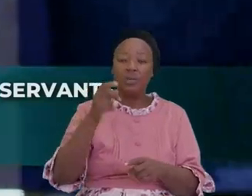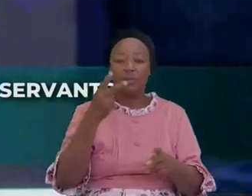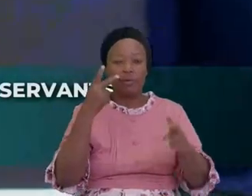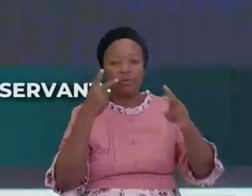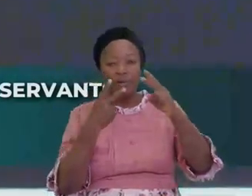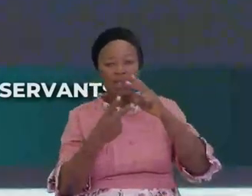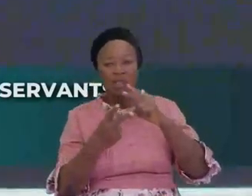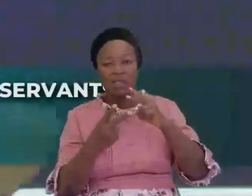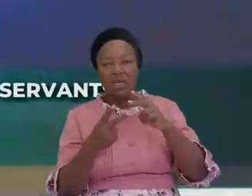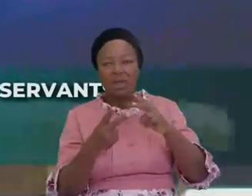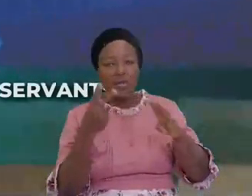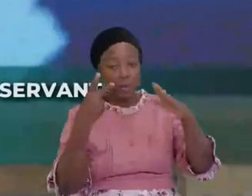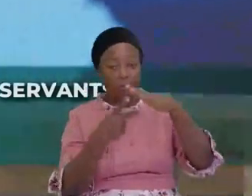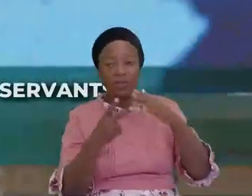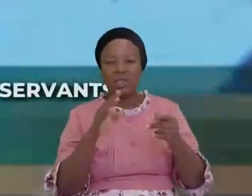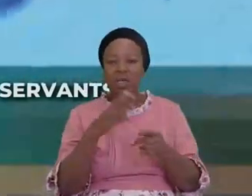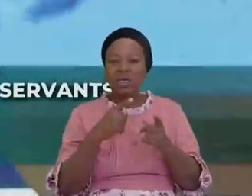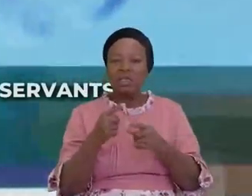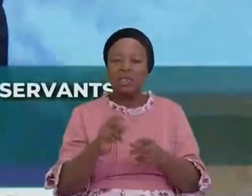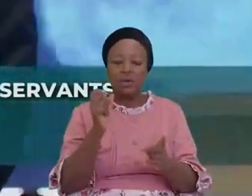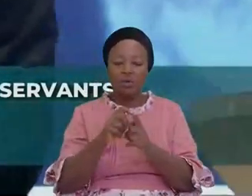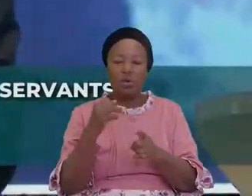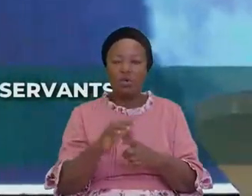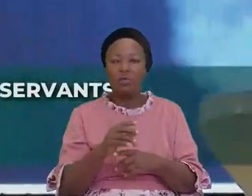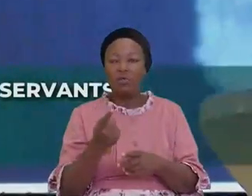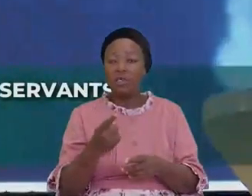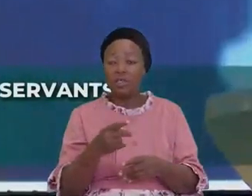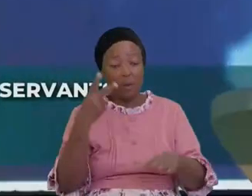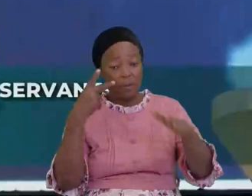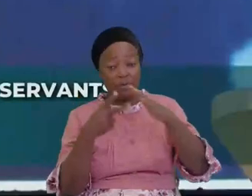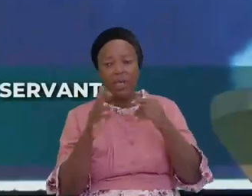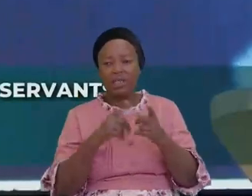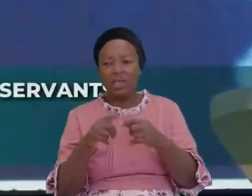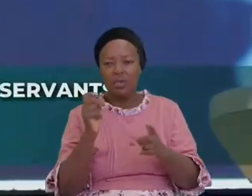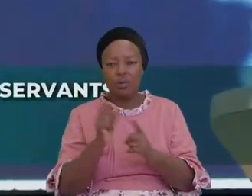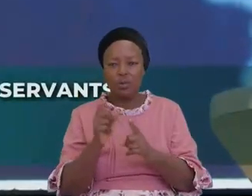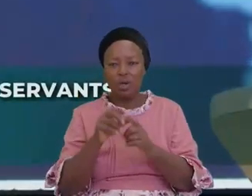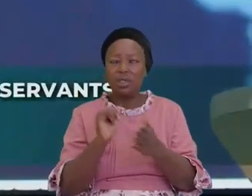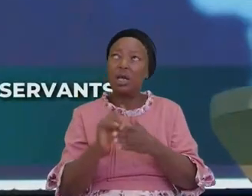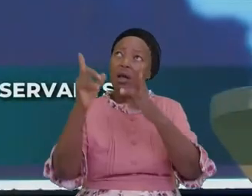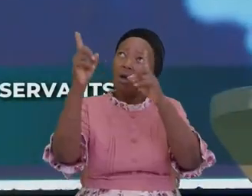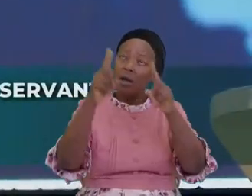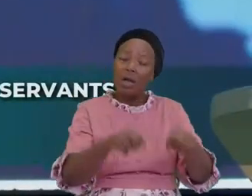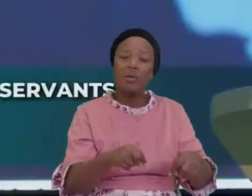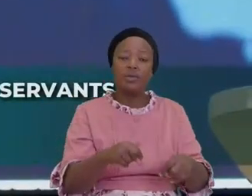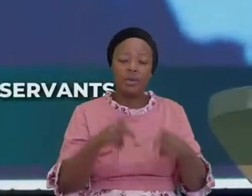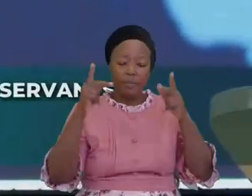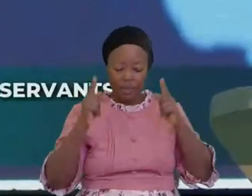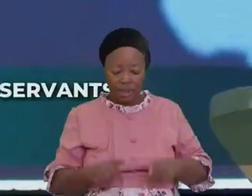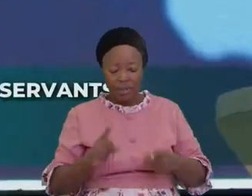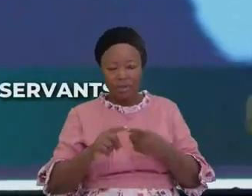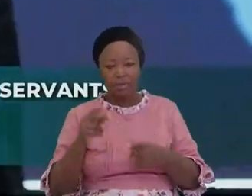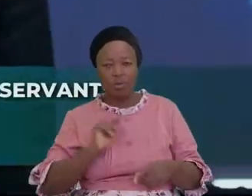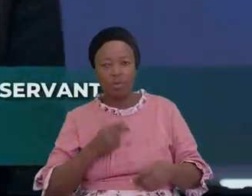prophétie, les paroles de ses prédictions et les paroles qui nous